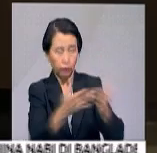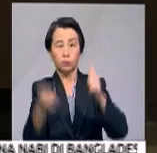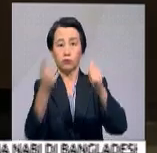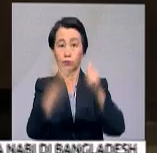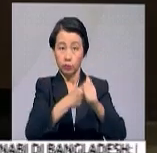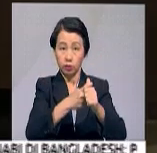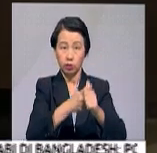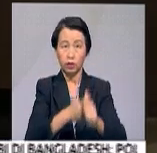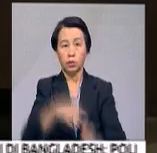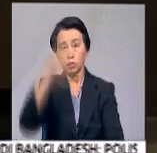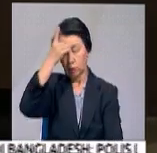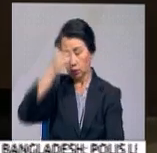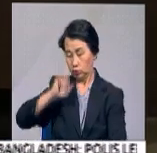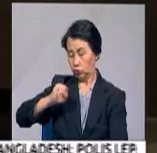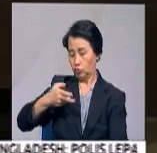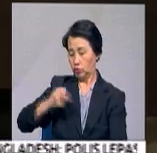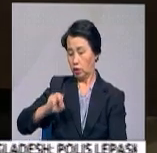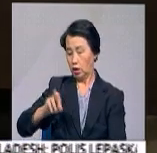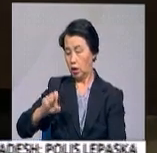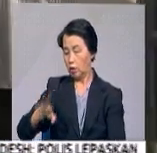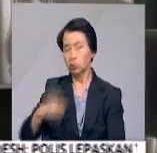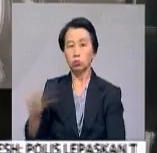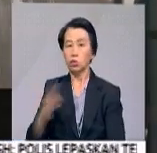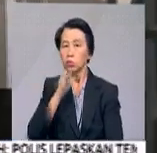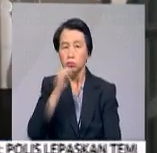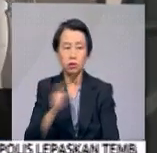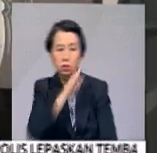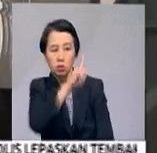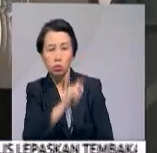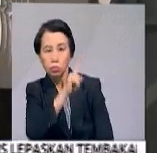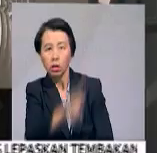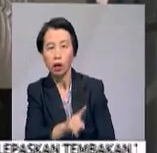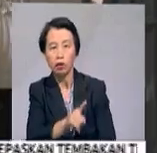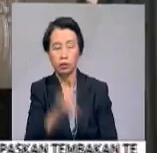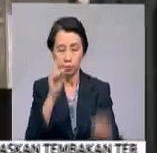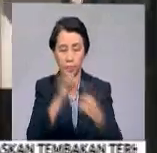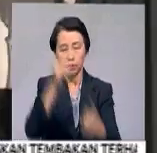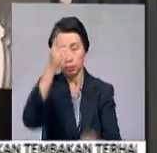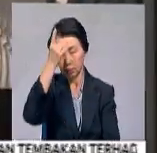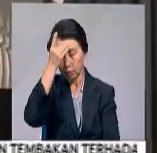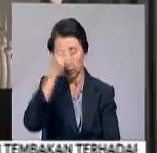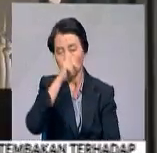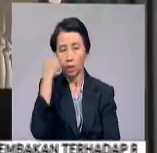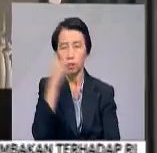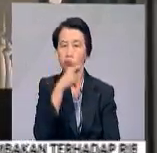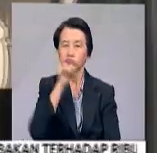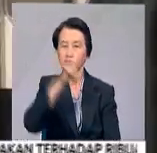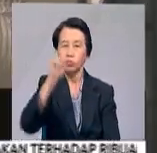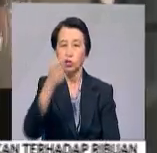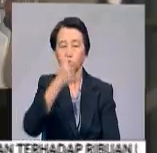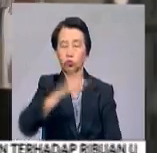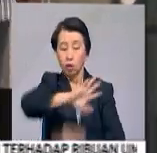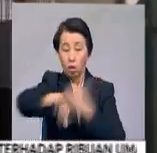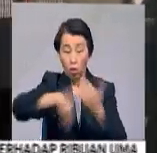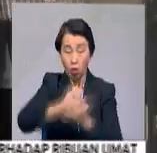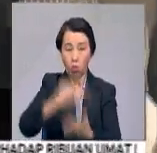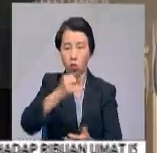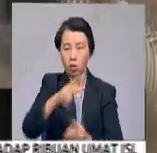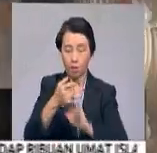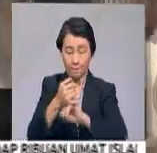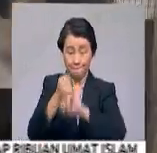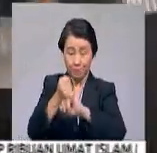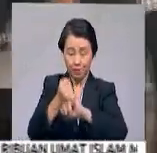dahulu. Datuk Syahrul berkata beliau tidak bertanya mengenainya kepada Datuk Sri Najib kerana semua perkara berhubung perjanjian